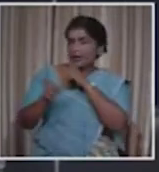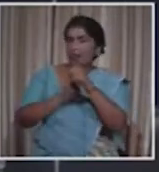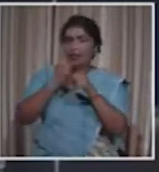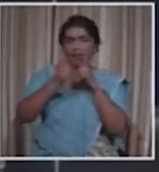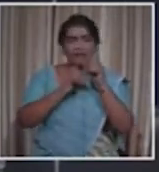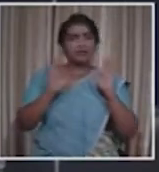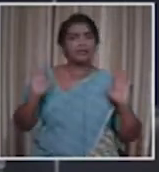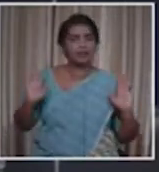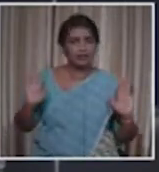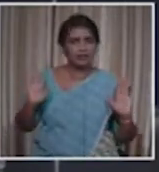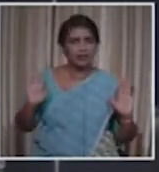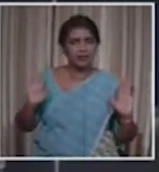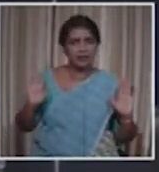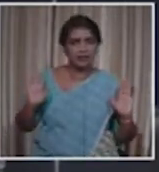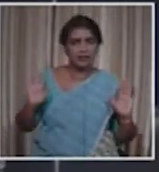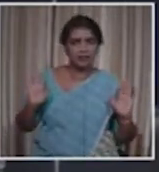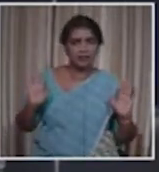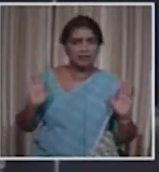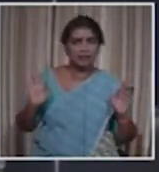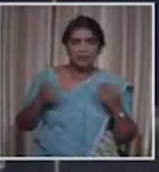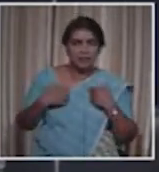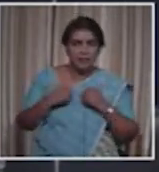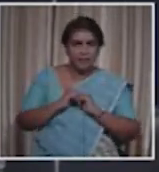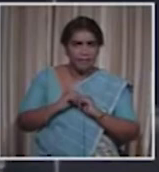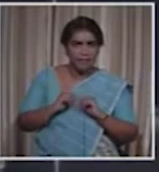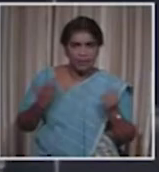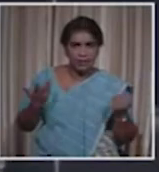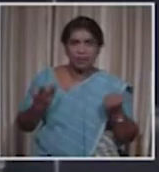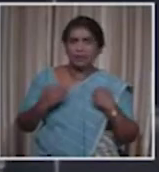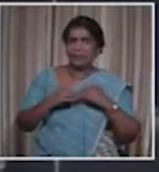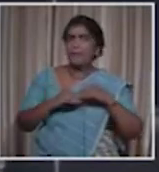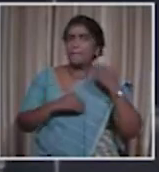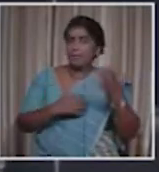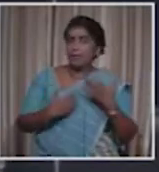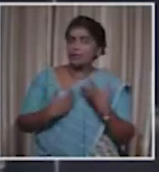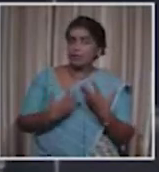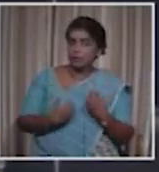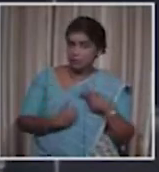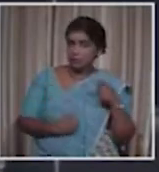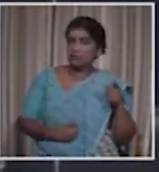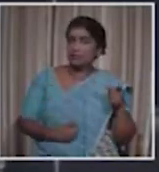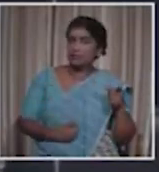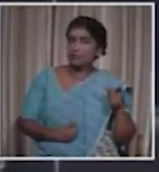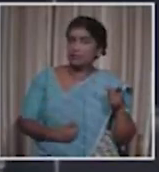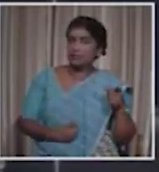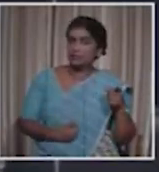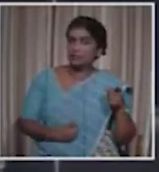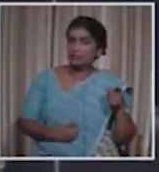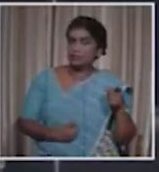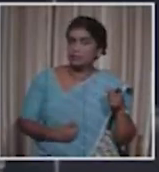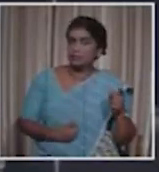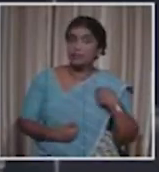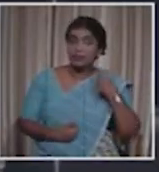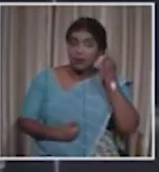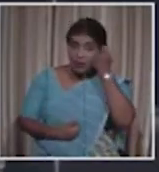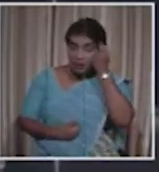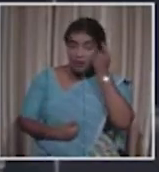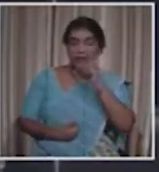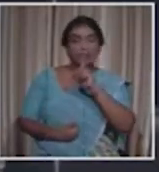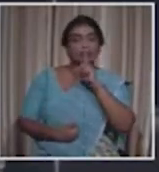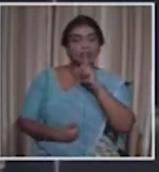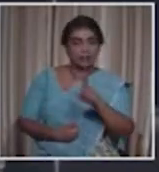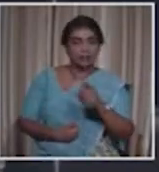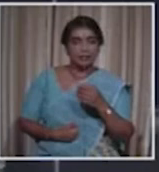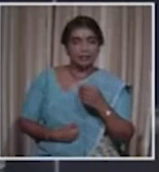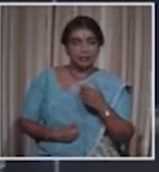කරේ මට උවමනාවක් නැහැ ඊට පස්සෙත් උවමනා වුණේ මේ යෝජනා ටික ගේන්න